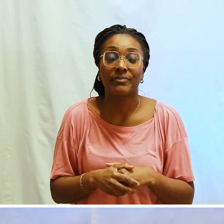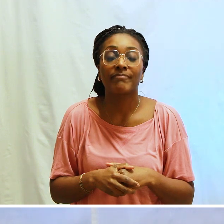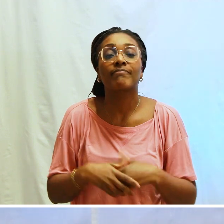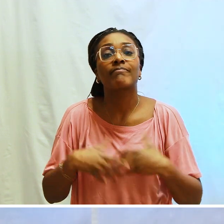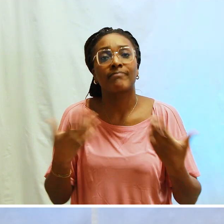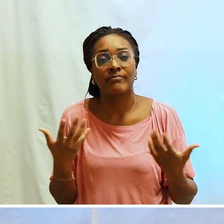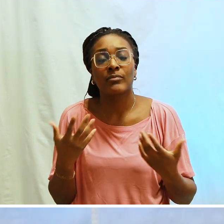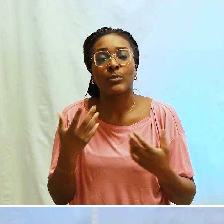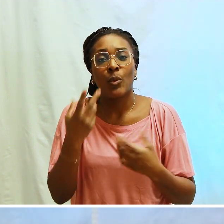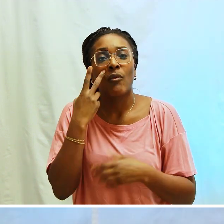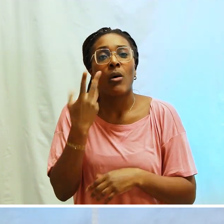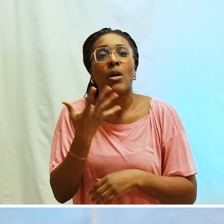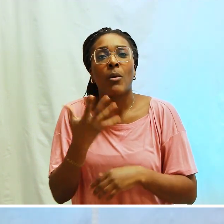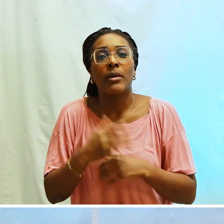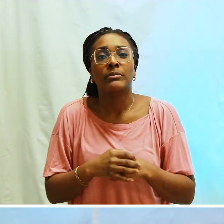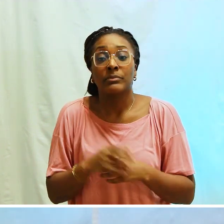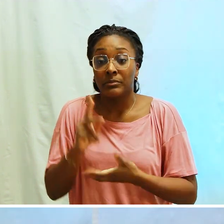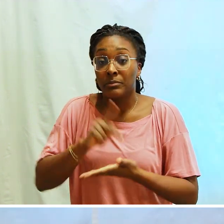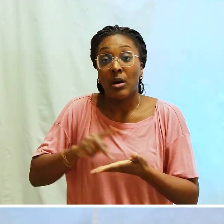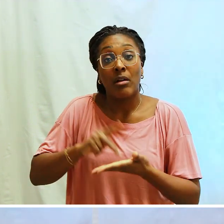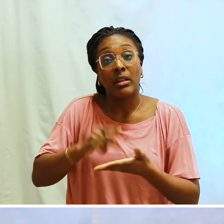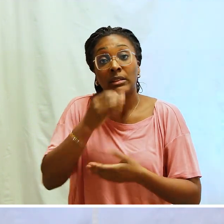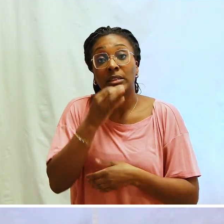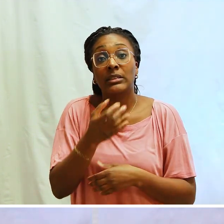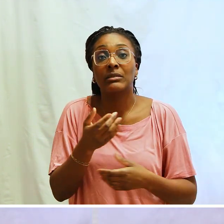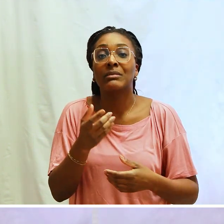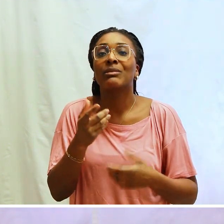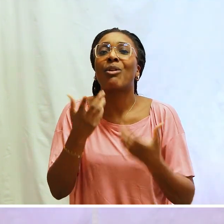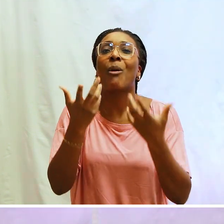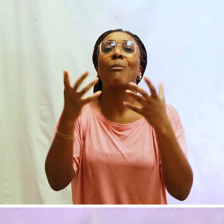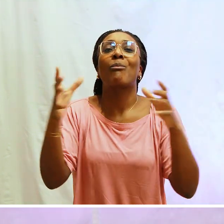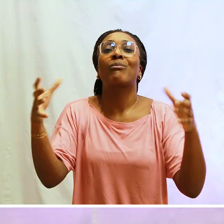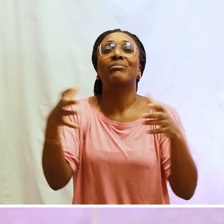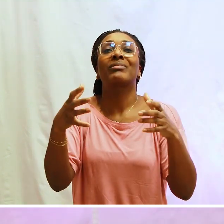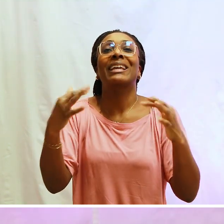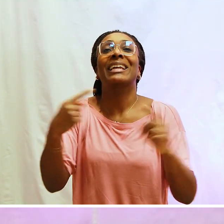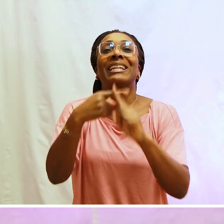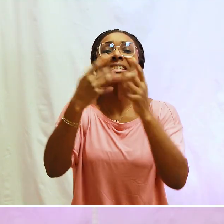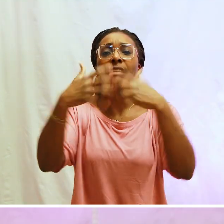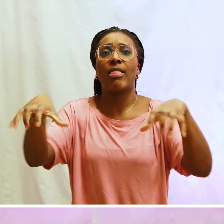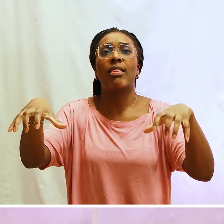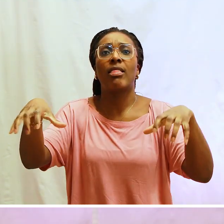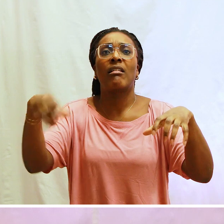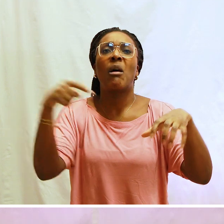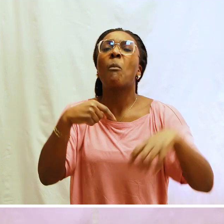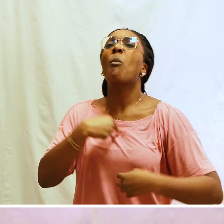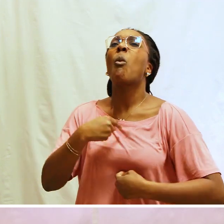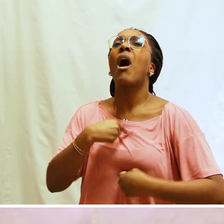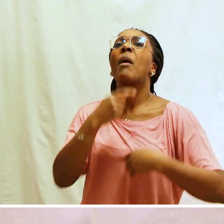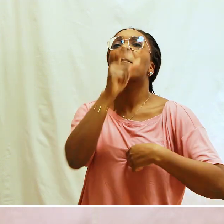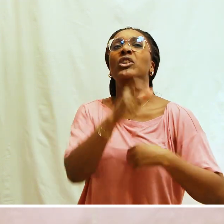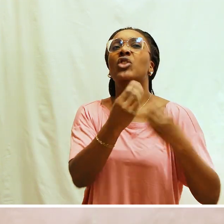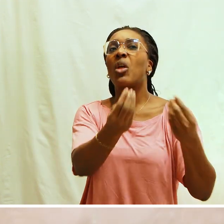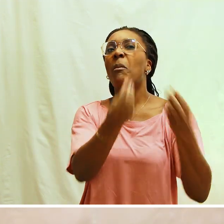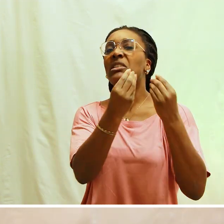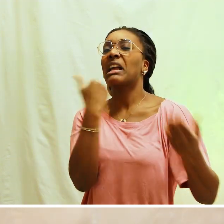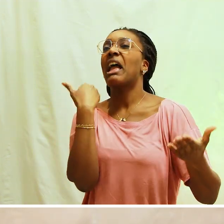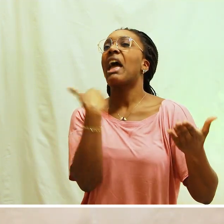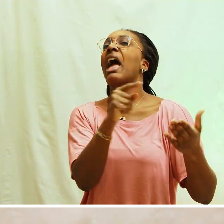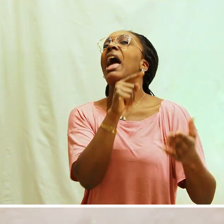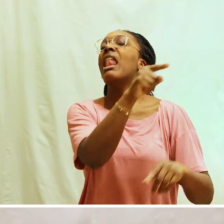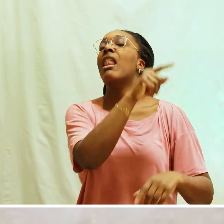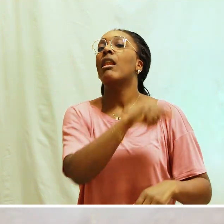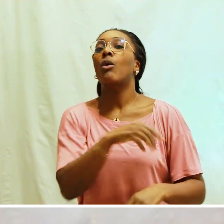On voit que Paul est en train de dire, il y en a qui parlent en disant, moi je suis. Et on voit que l'homme charnel, c'est quelqu'un qui est orgueilleux en fait. C'est quelqu'un